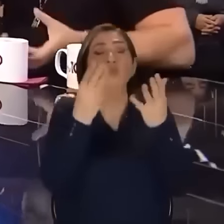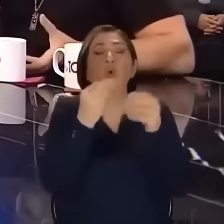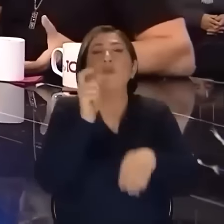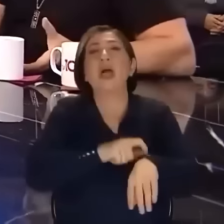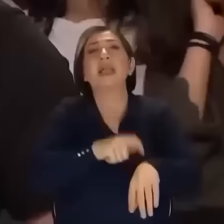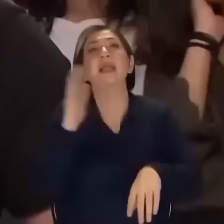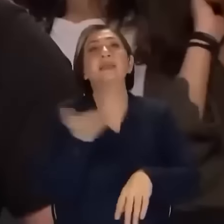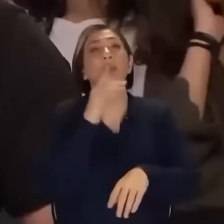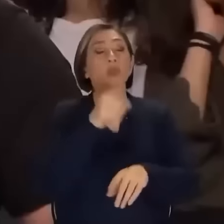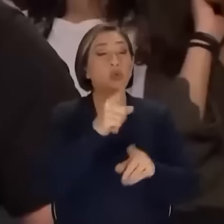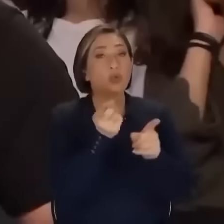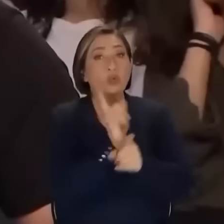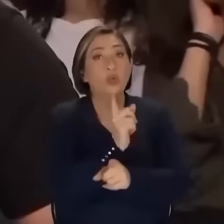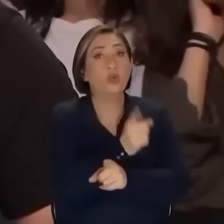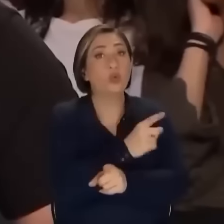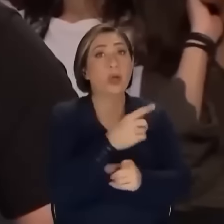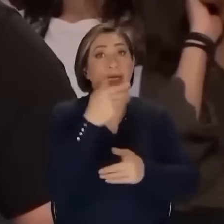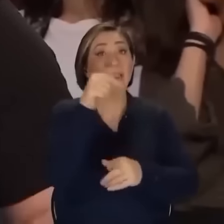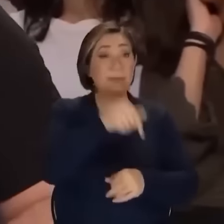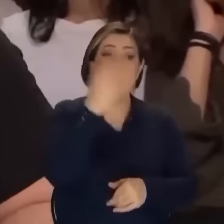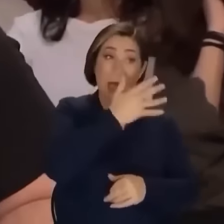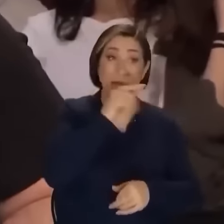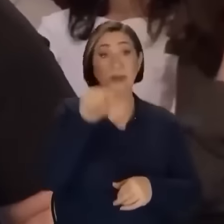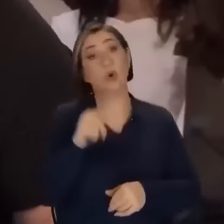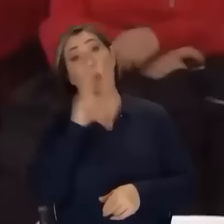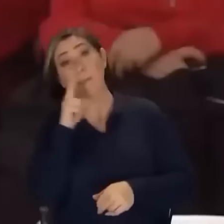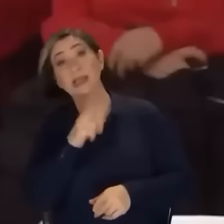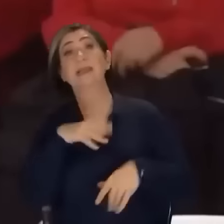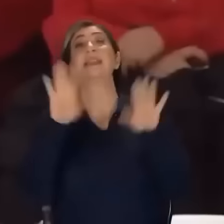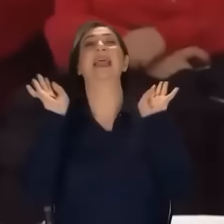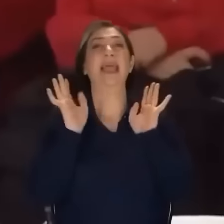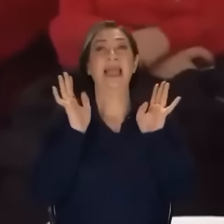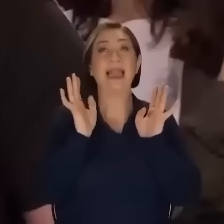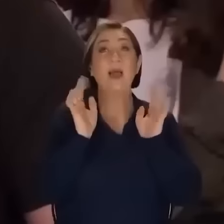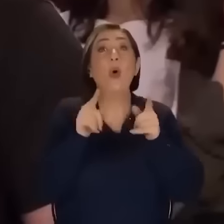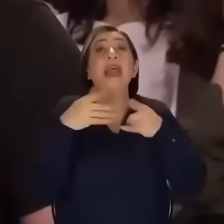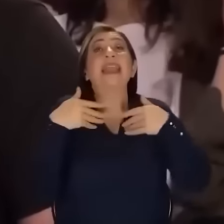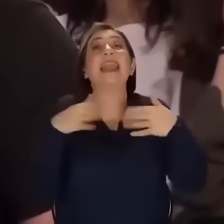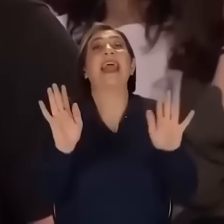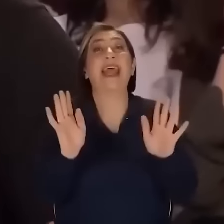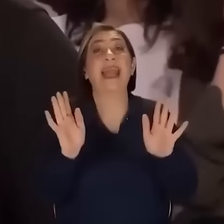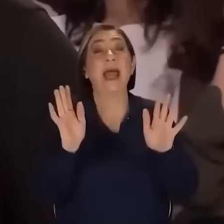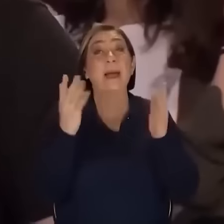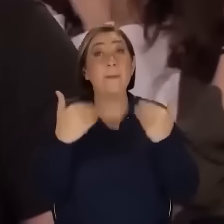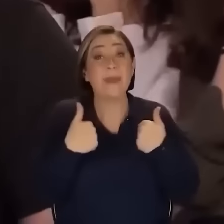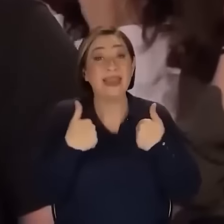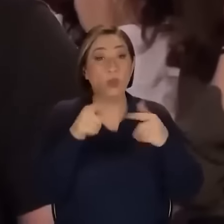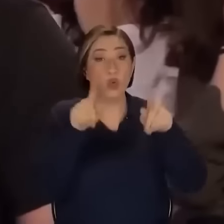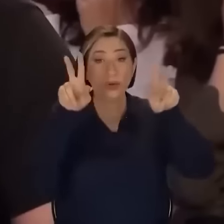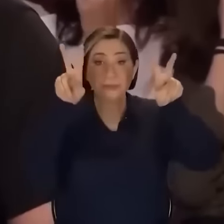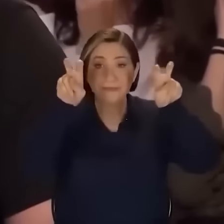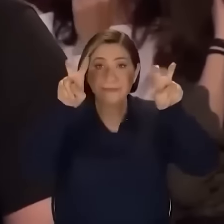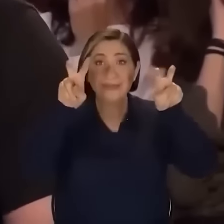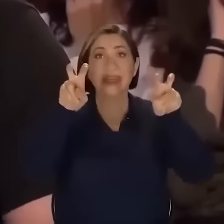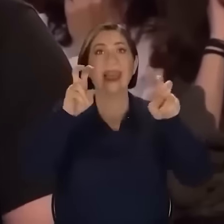değil tür tarifi yani şimdi Kara sonra öyle değildi Elbette ben temaların